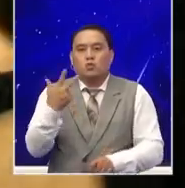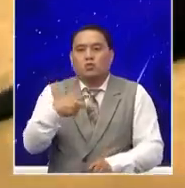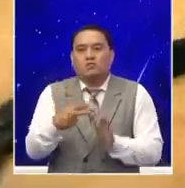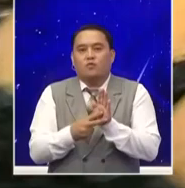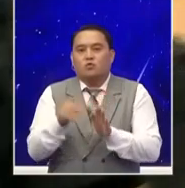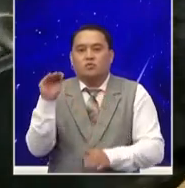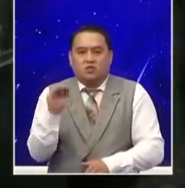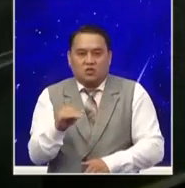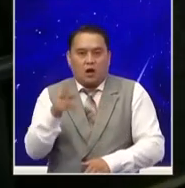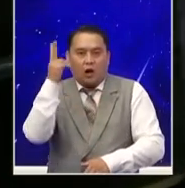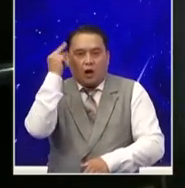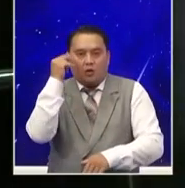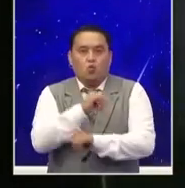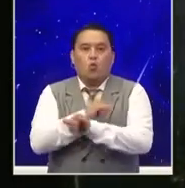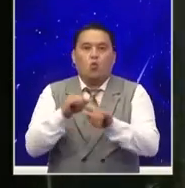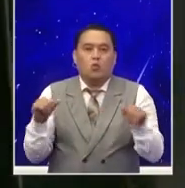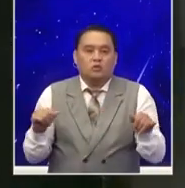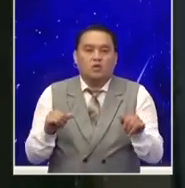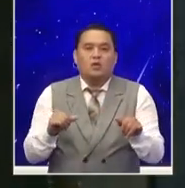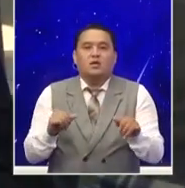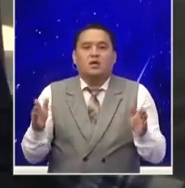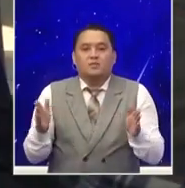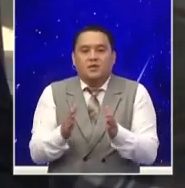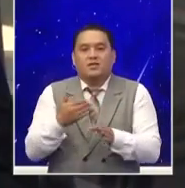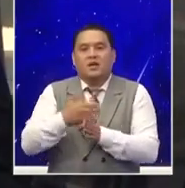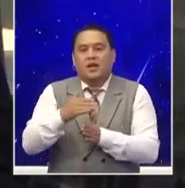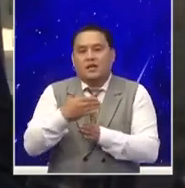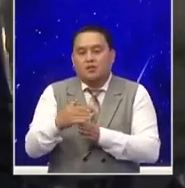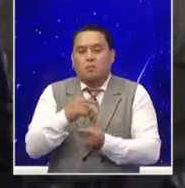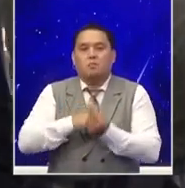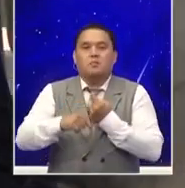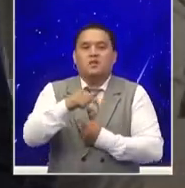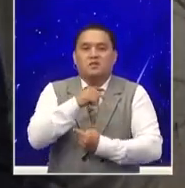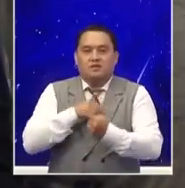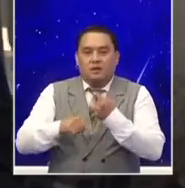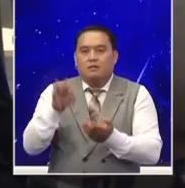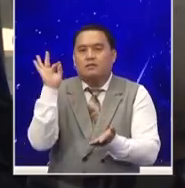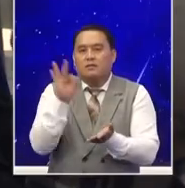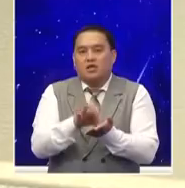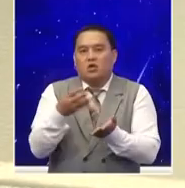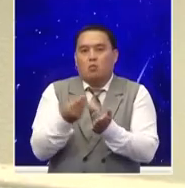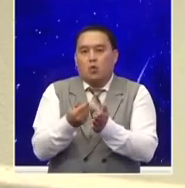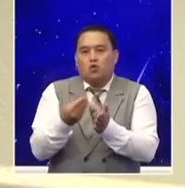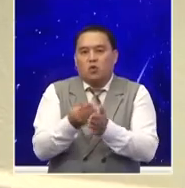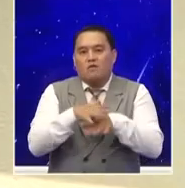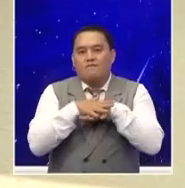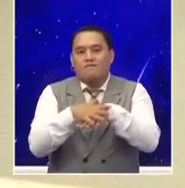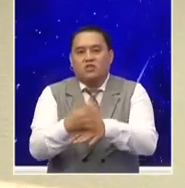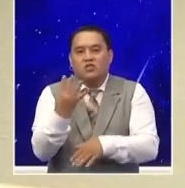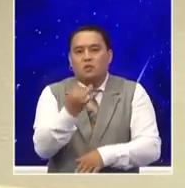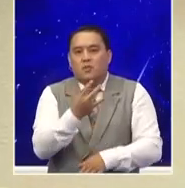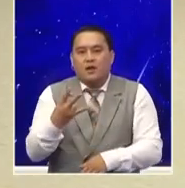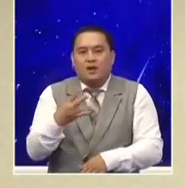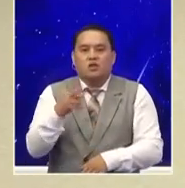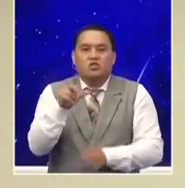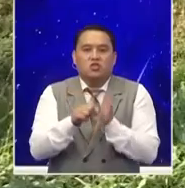тысяч. Увеличить количество занятых планируется посредством микрокредитования малого и среднего бизнеса. На эти цели из бюджета выделено 4 миллиарда 600